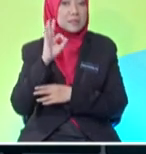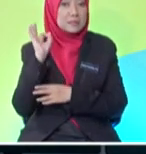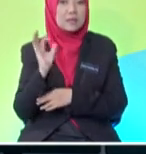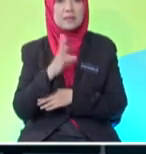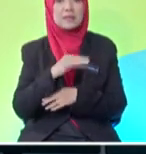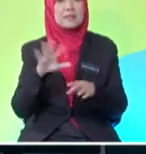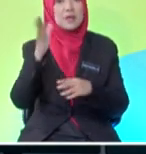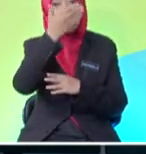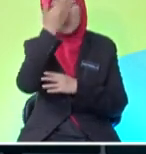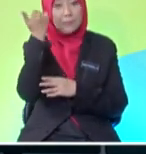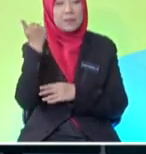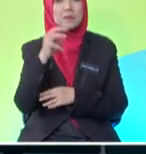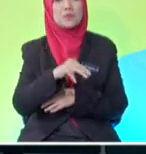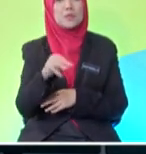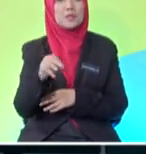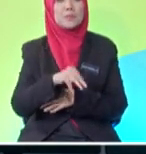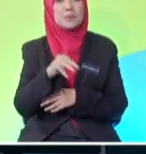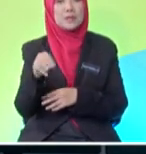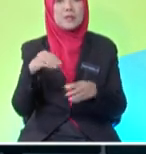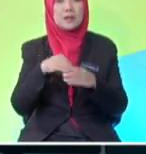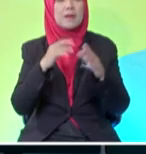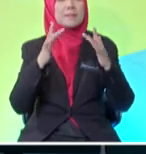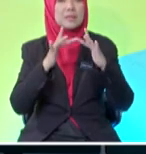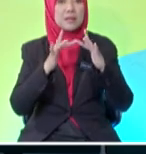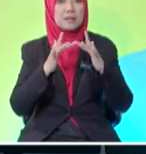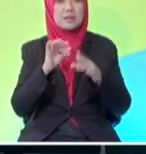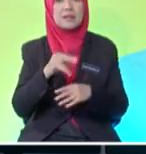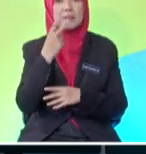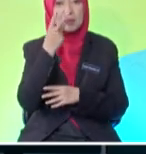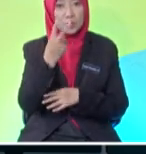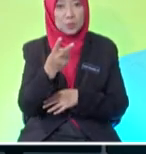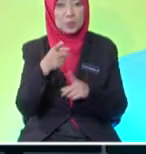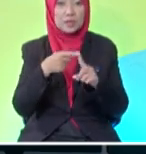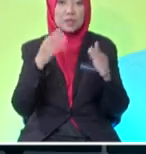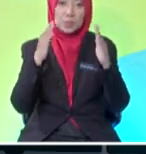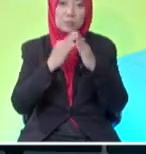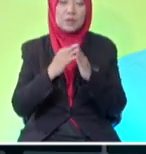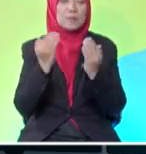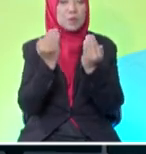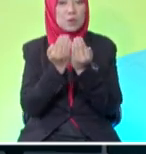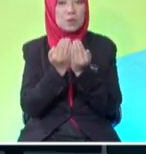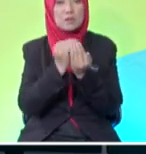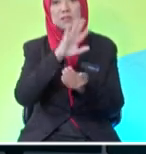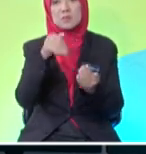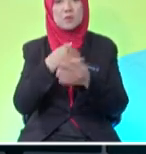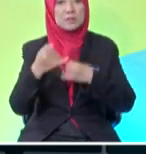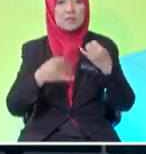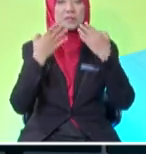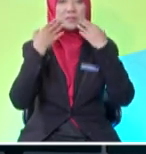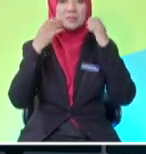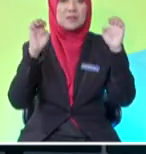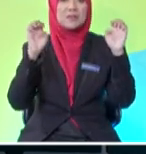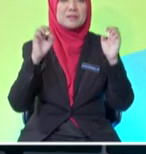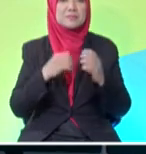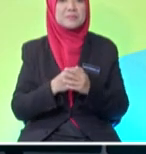Rahim dan tidak lupakan juga murid-murid dalam tarian dan yang menonton dari rumah Saya doakan anda semua berjaya dengan Cemerlang